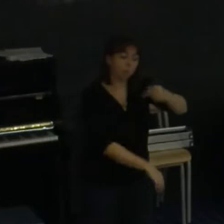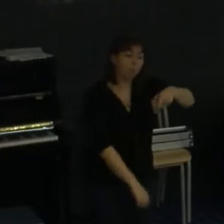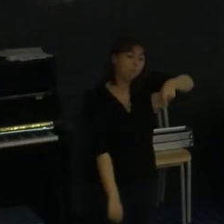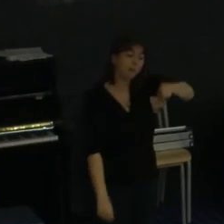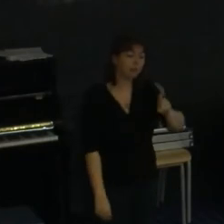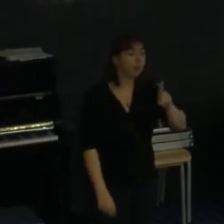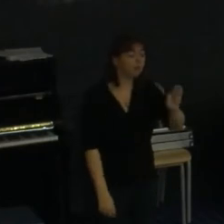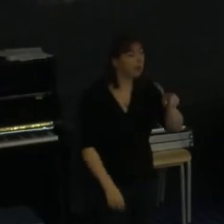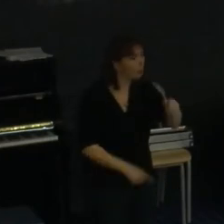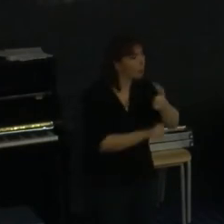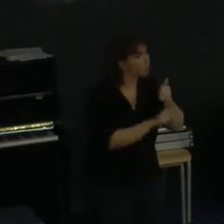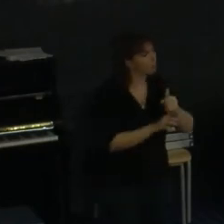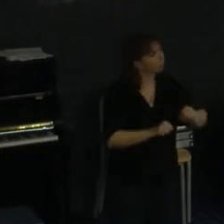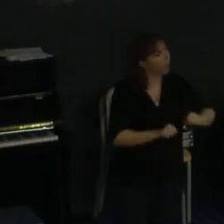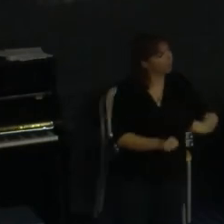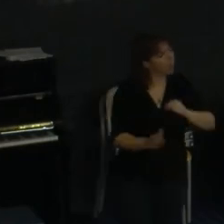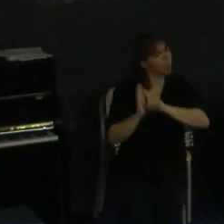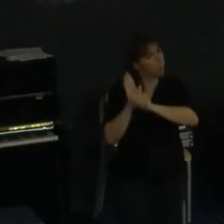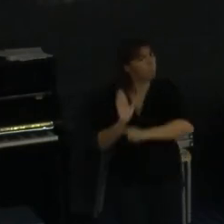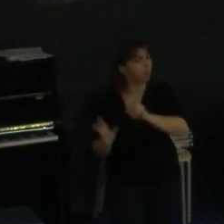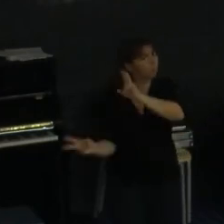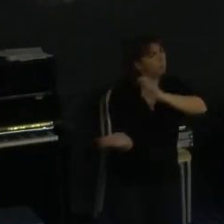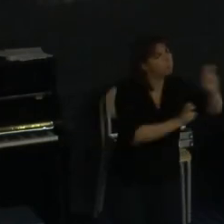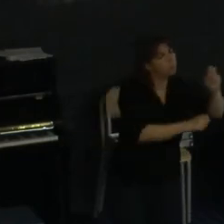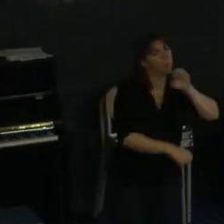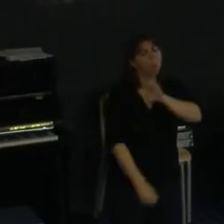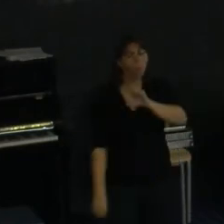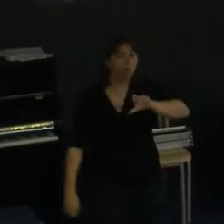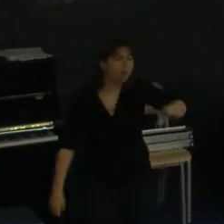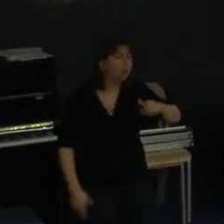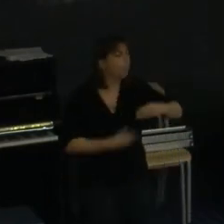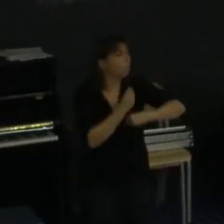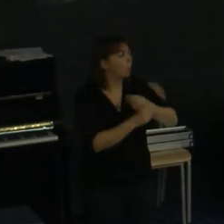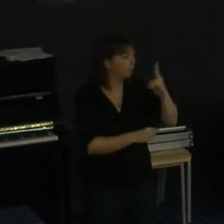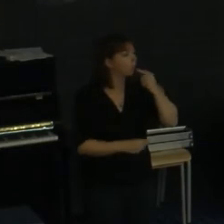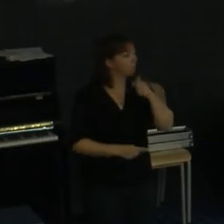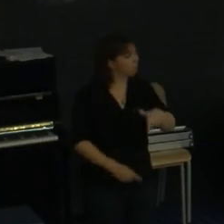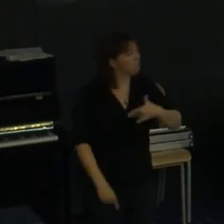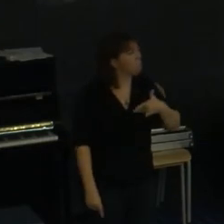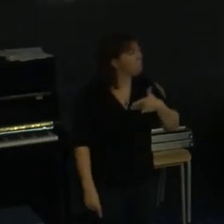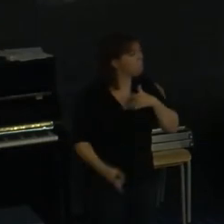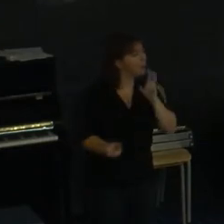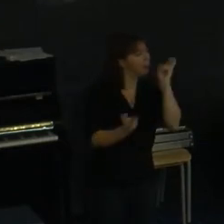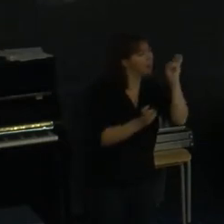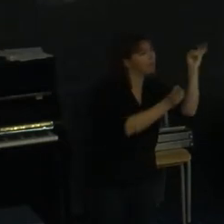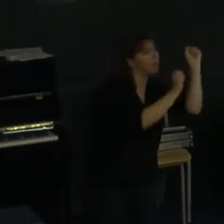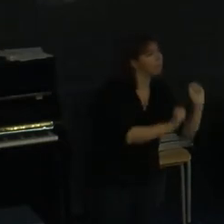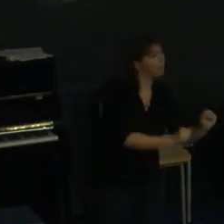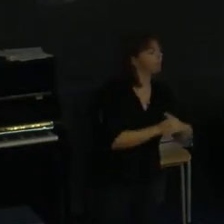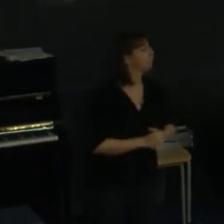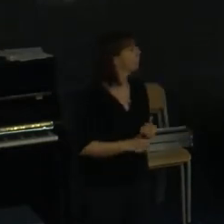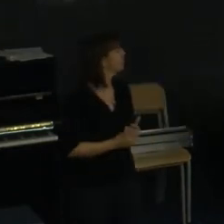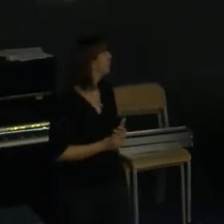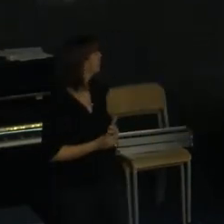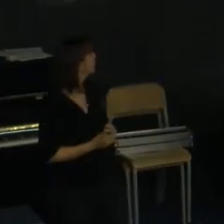commandes. Vous avez vu tout à l'heure le BT, il y a aussi le LL, mais il y a d'autres choses assez intéressantes. Alors, moi, je vais prendre un petit exemple, parce